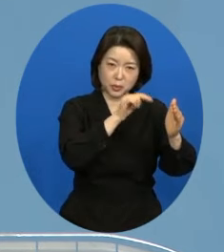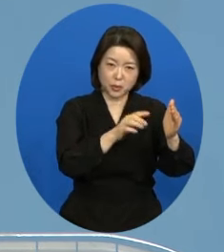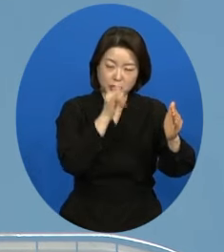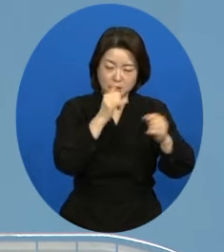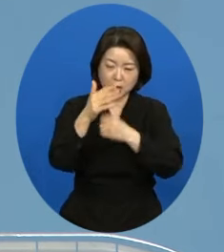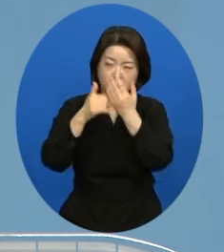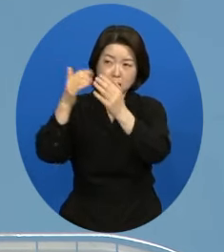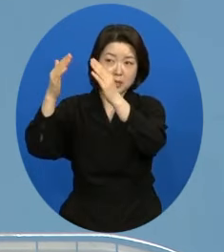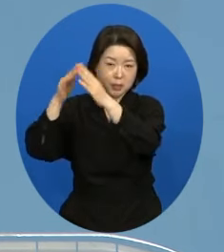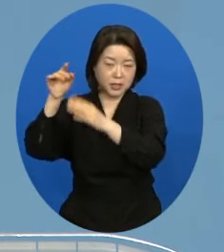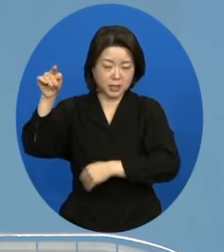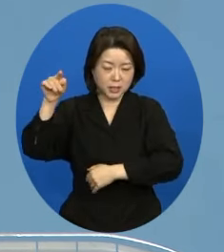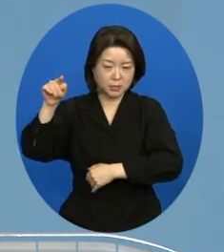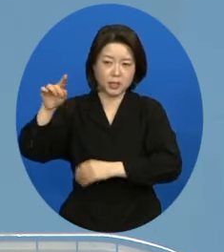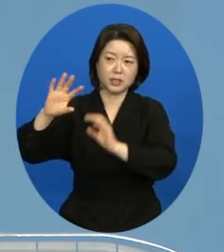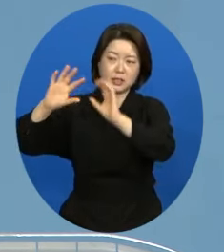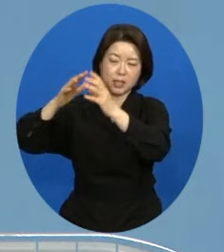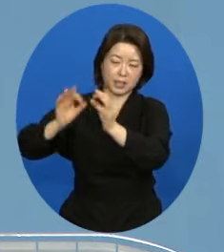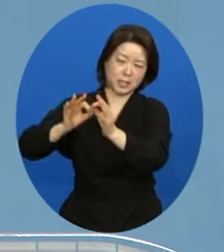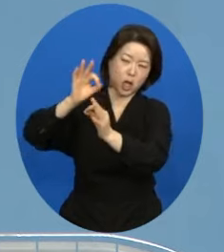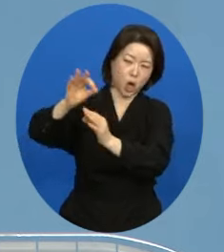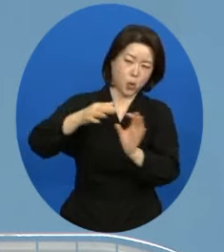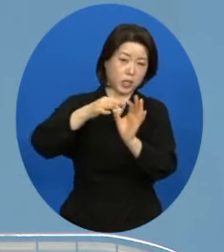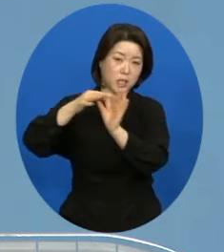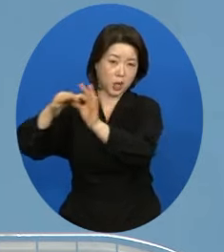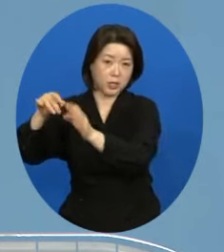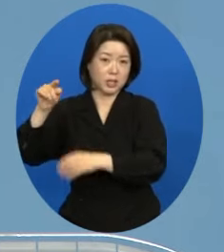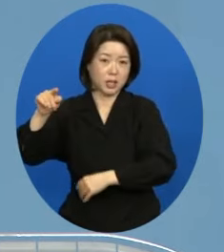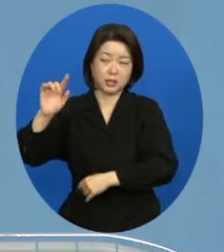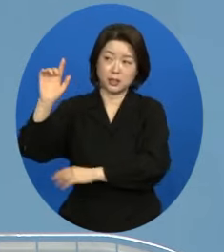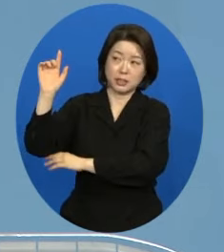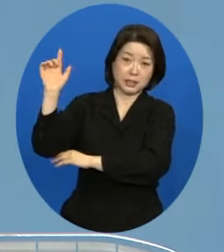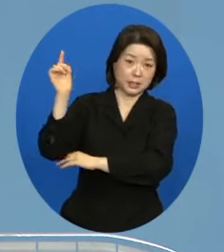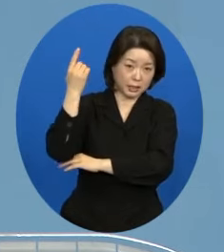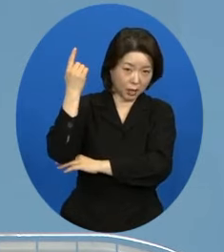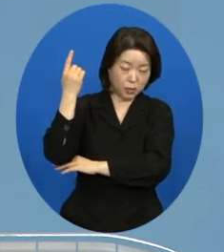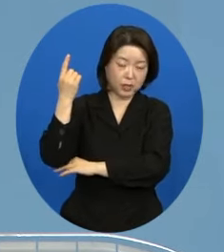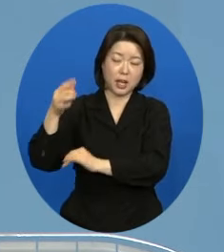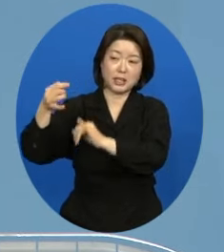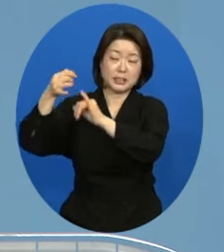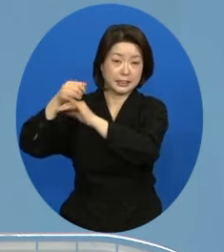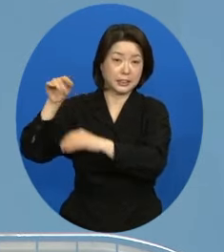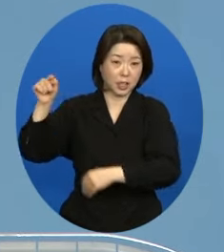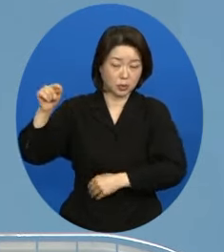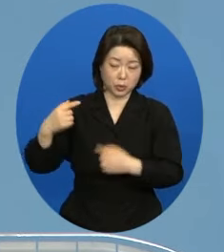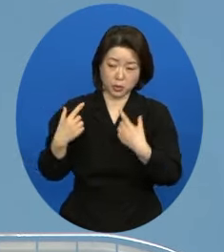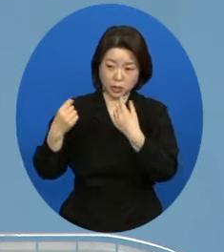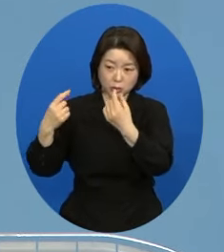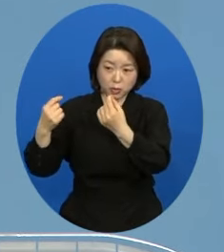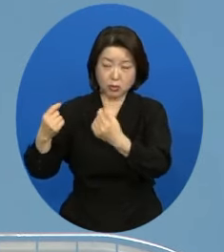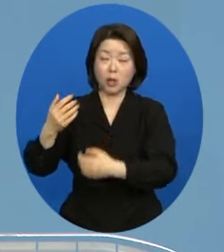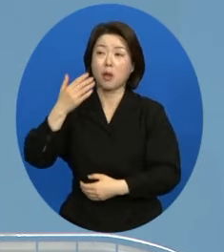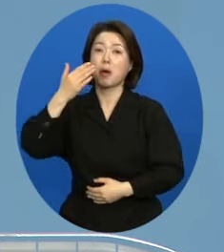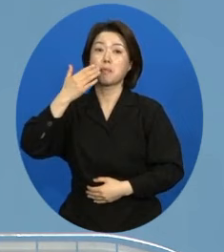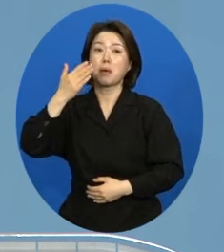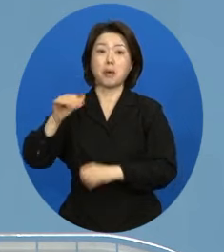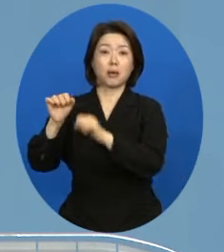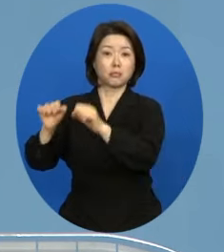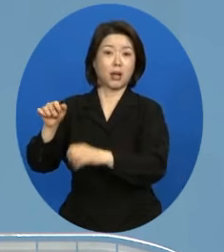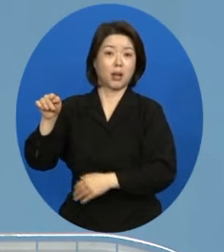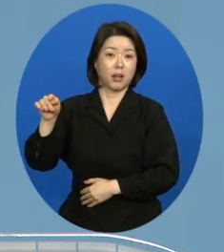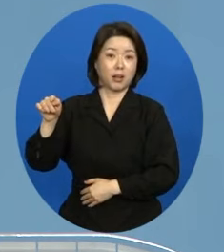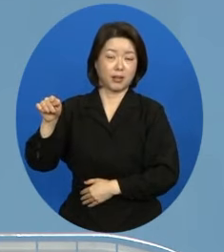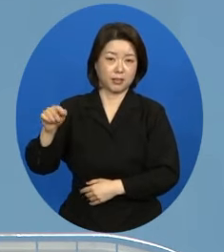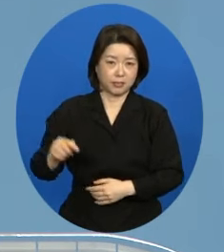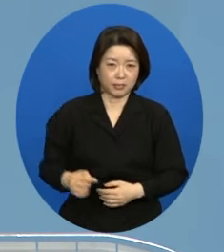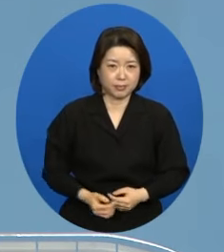나라가 영원히 이어질 것이라는 하나님이 그 다윗과의 약속은 여전히 유효한 상태였던